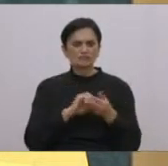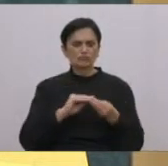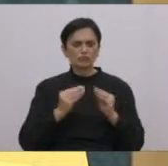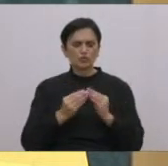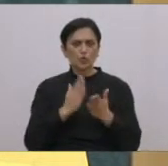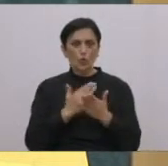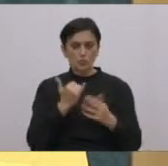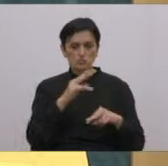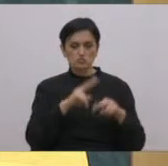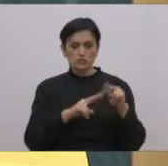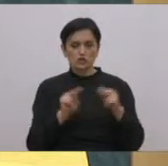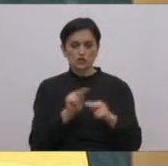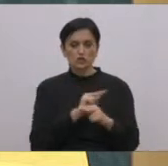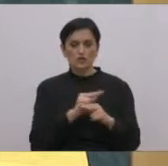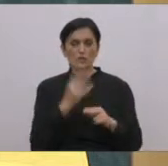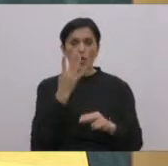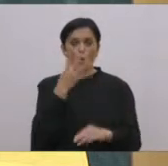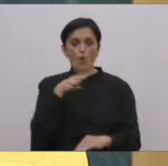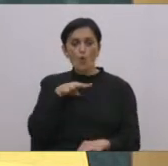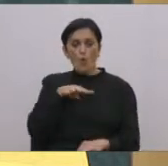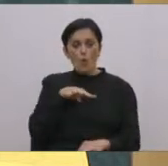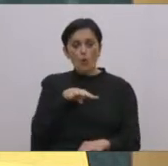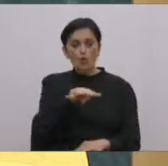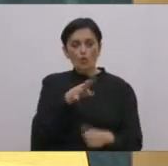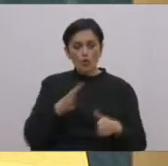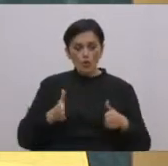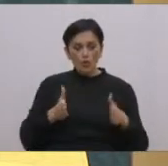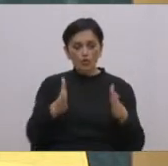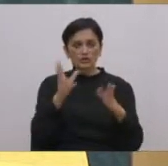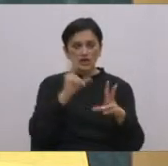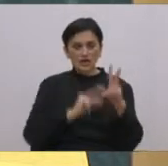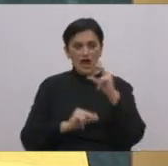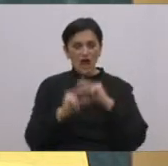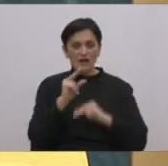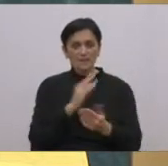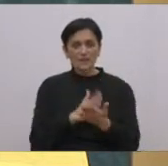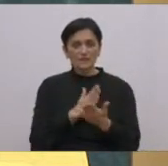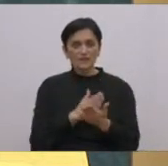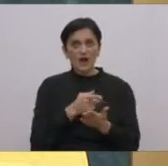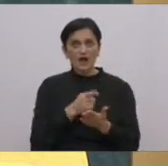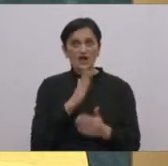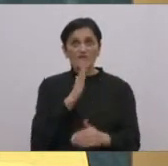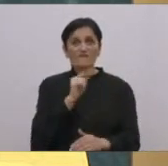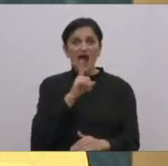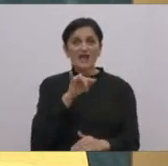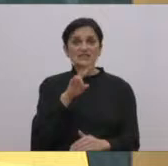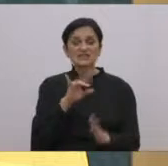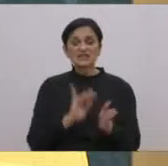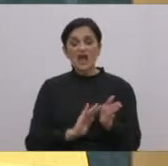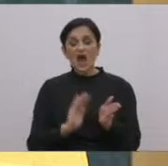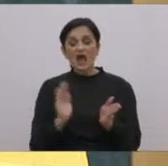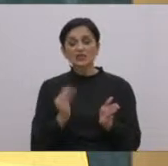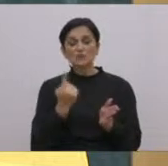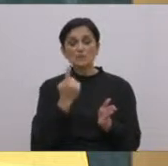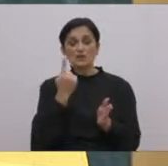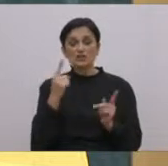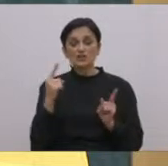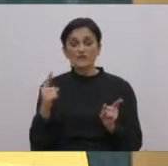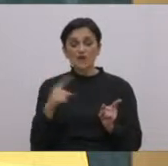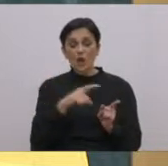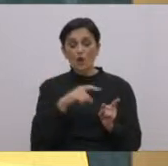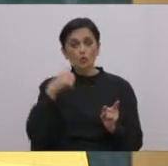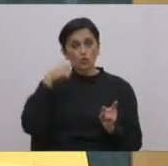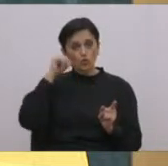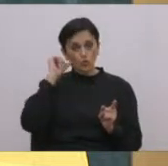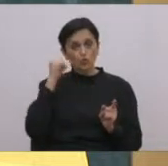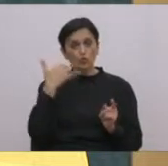mshenebloba mimdinareobs akhali 4-zoliani magistrali aris gatvalitsinebuli vazianis shemouliti anu pirveli monakveti gushin